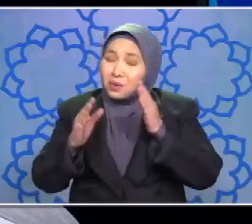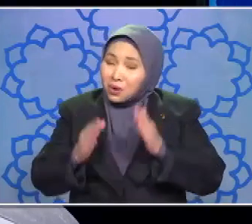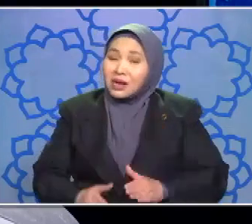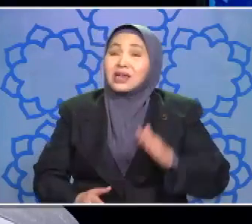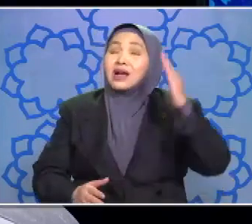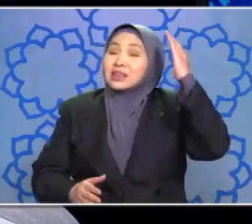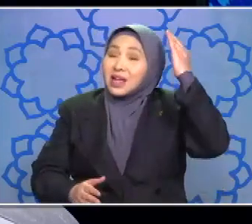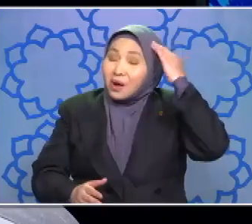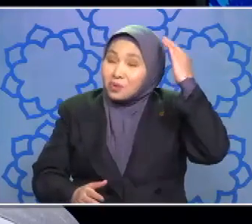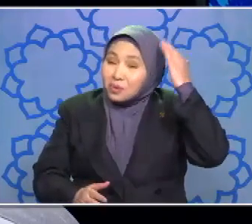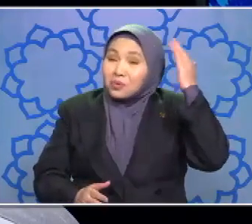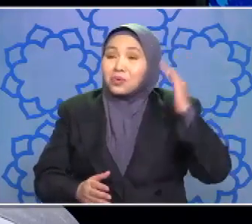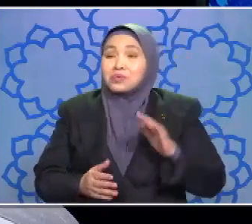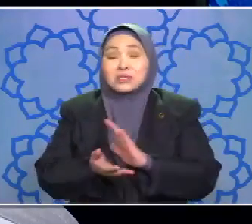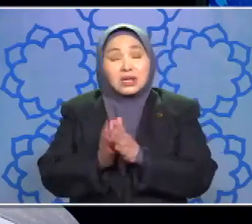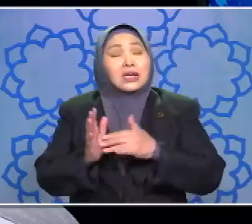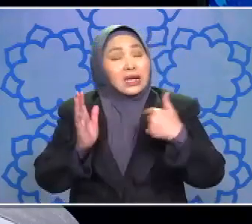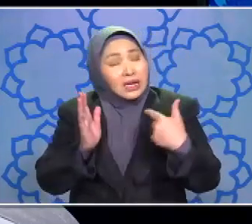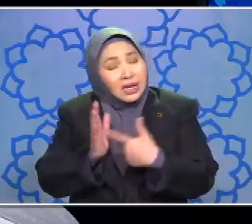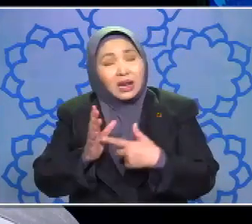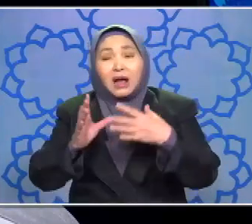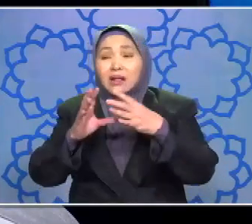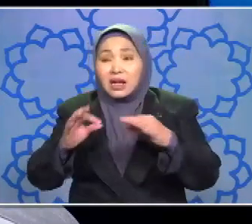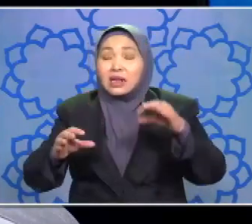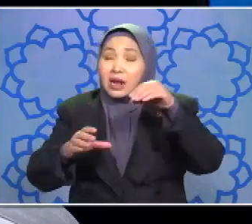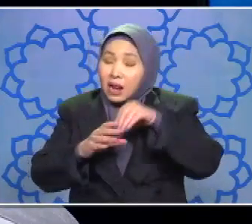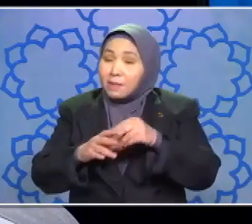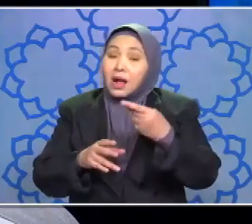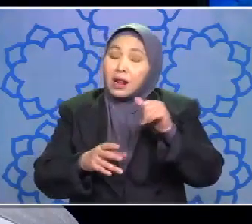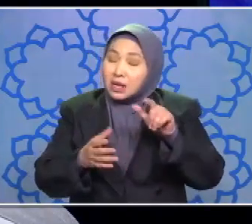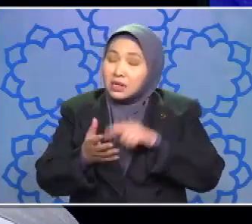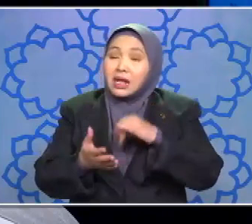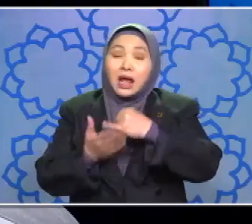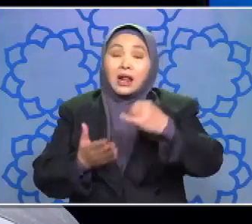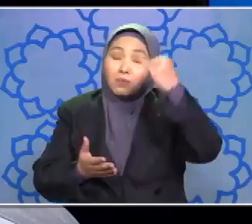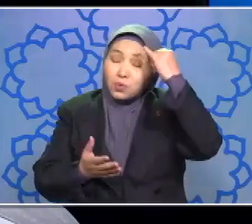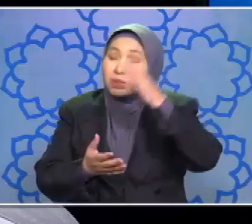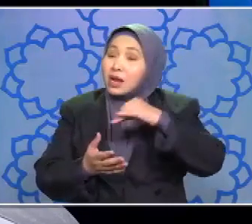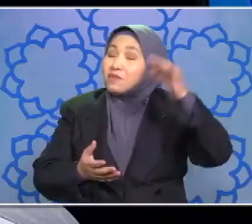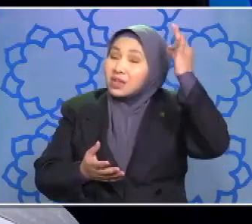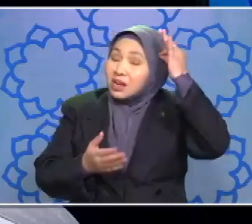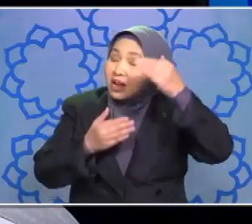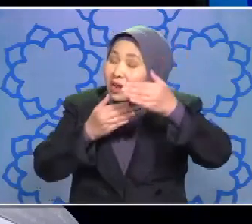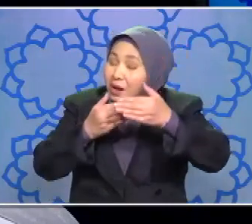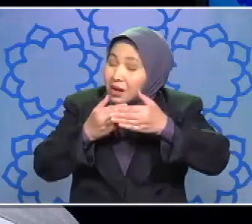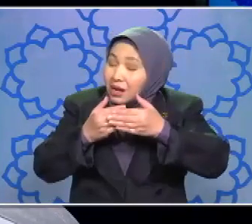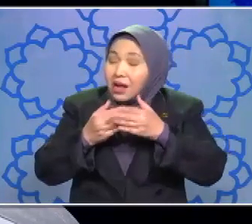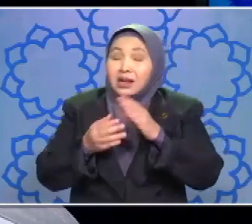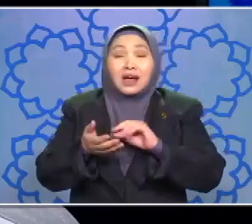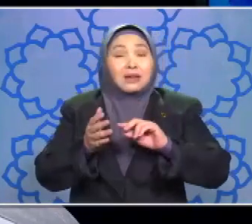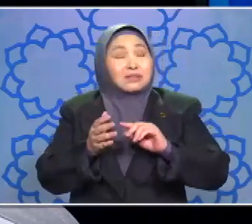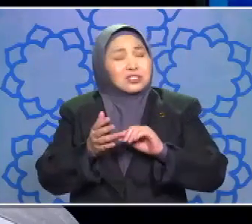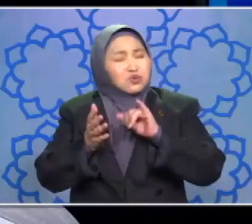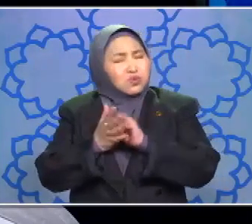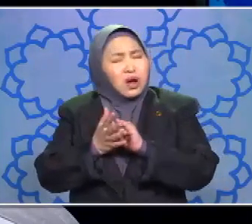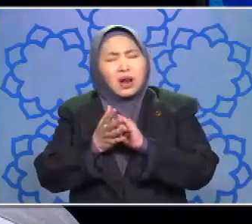ada zikr. Ini adalah puncak, Ustaz, ya. Di dalam hal ini ilmu dan zikir ini dekat. Betul. Maksudnya ialah puncak